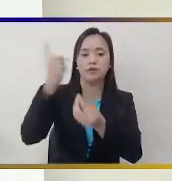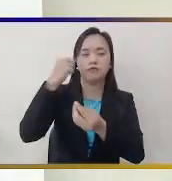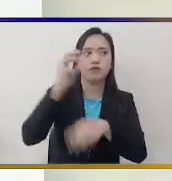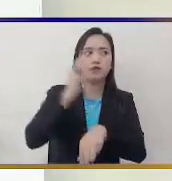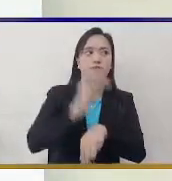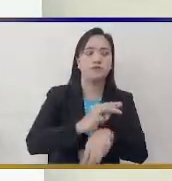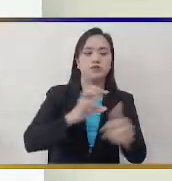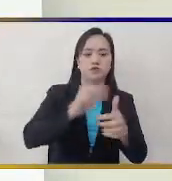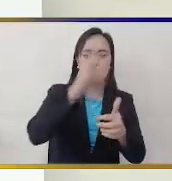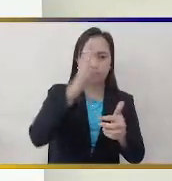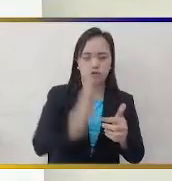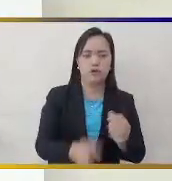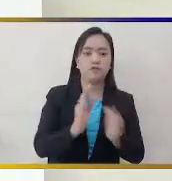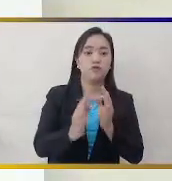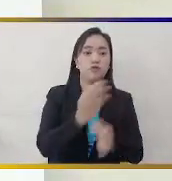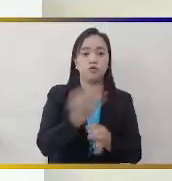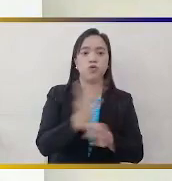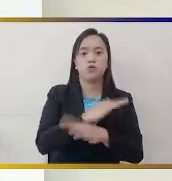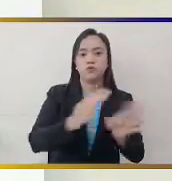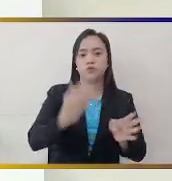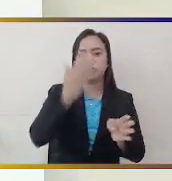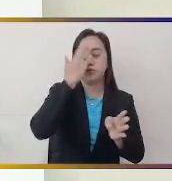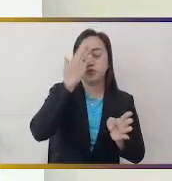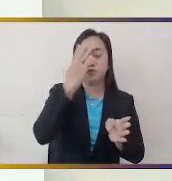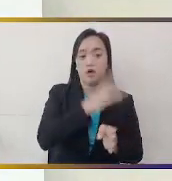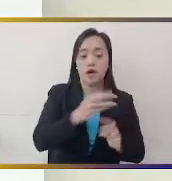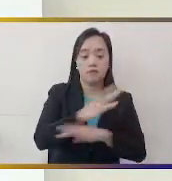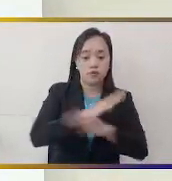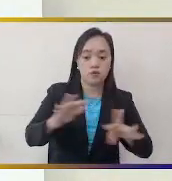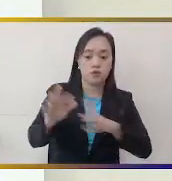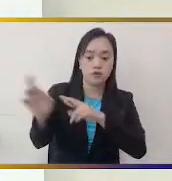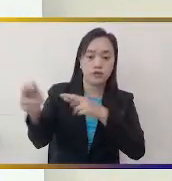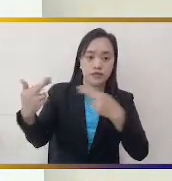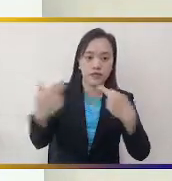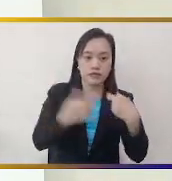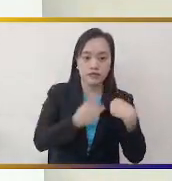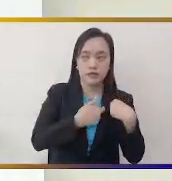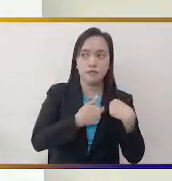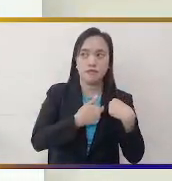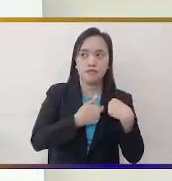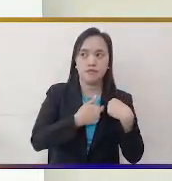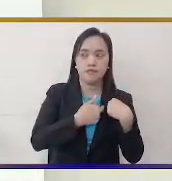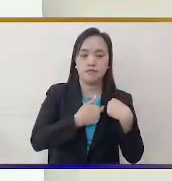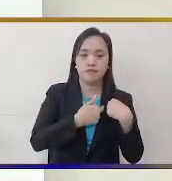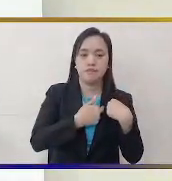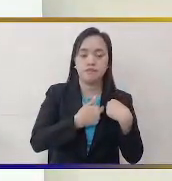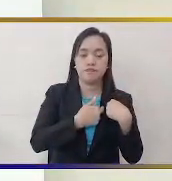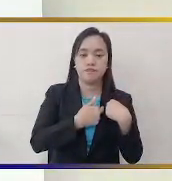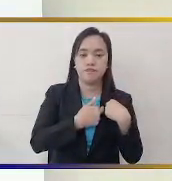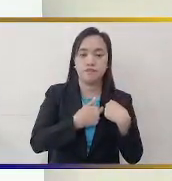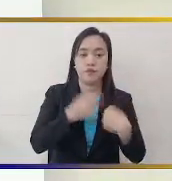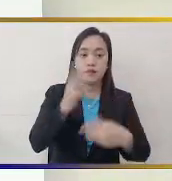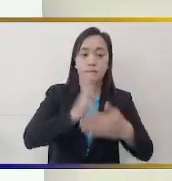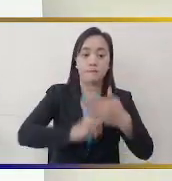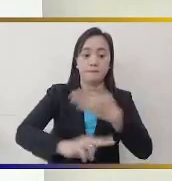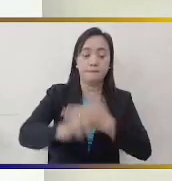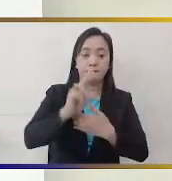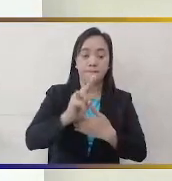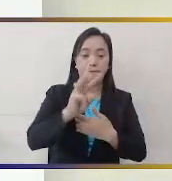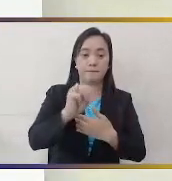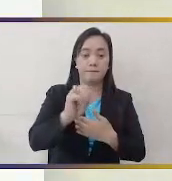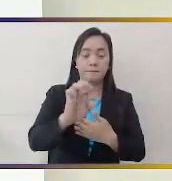niyo nauunawaan at hindi niyo pa rin natatanggap ang talata ng malacay 310 malabo kayong